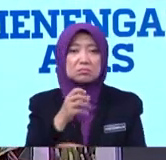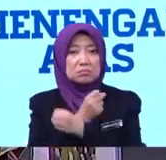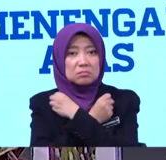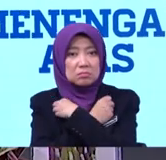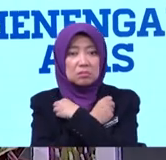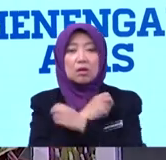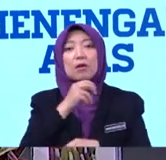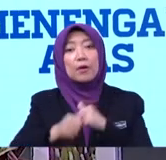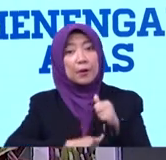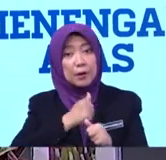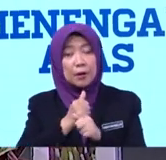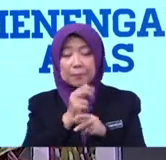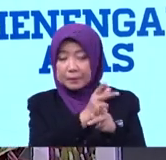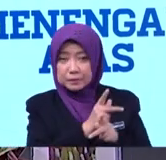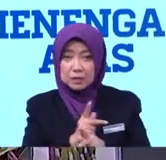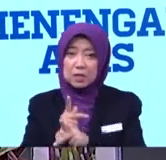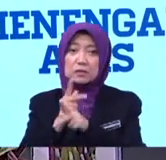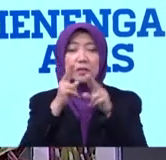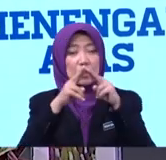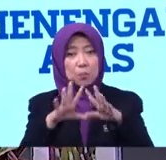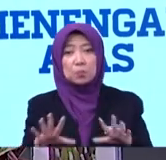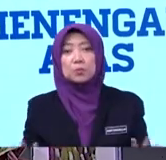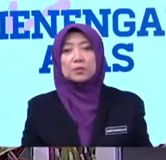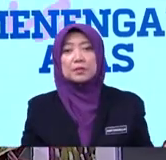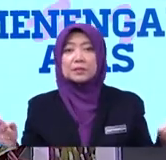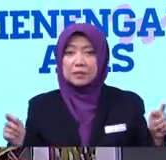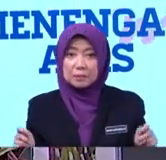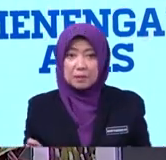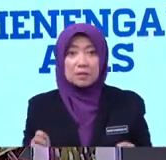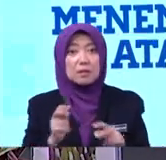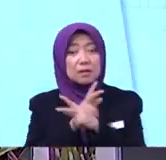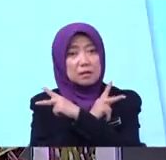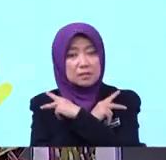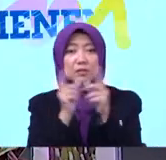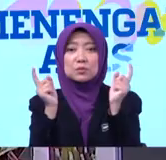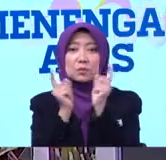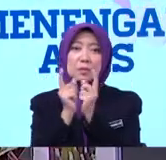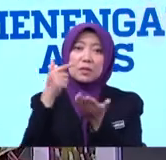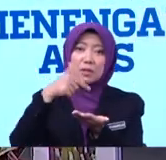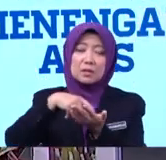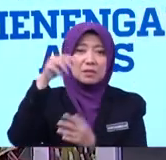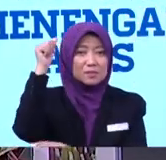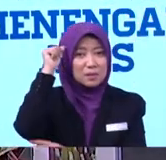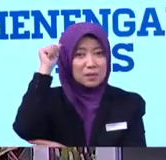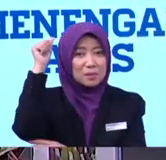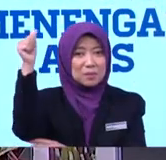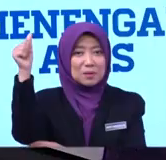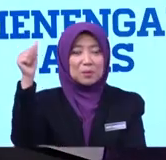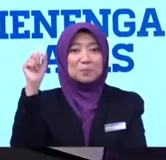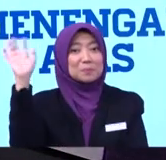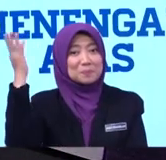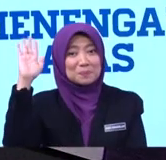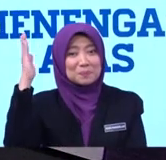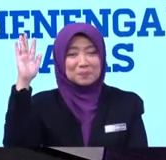alam kita lebih terjaga dan Harmoni Baiklah saya ikut Terima kasih lagi Sekali ada di sini kita berjumpa lagi dengan itu Assalamualaikum bye